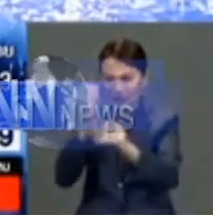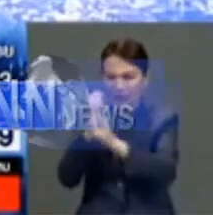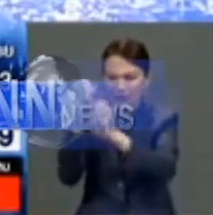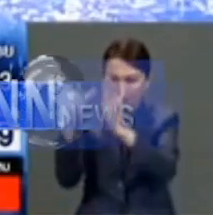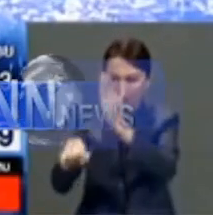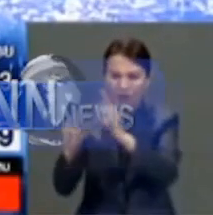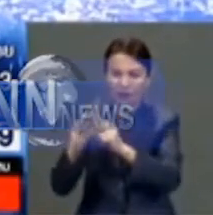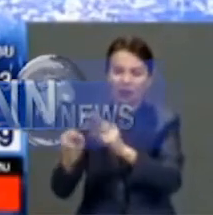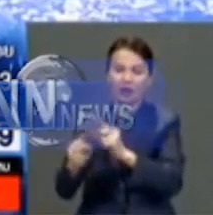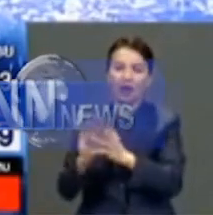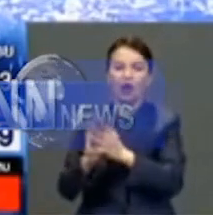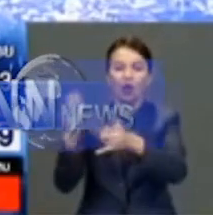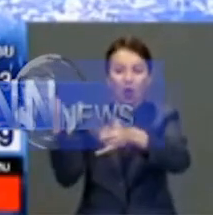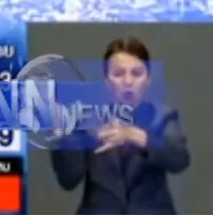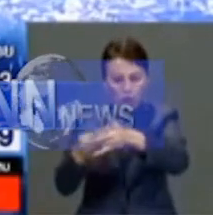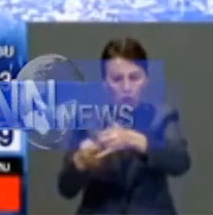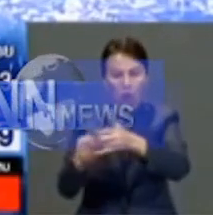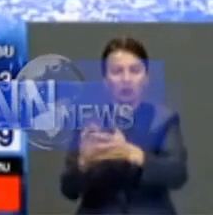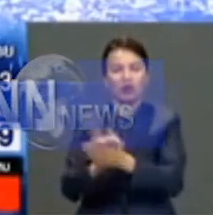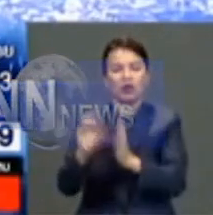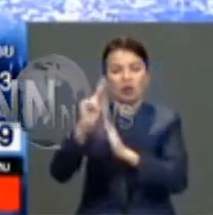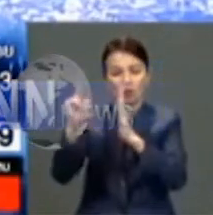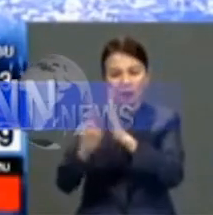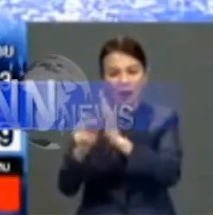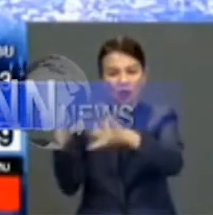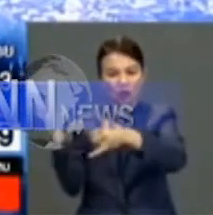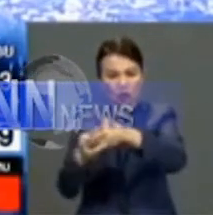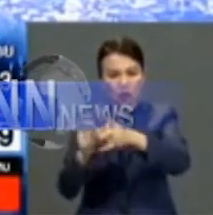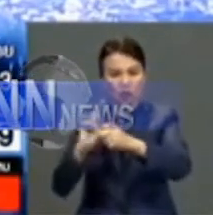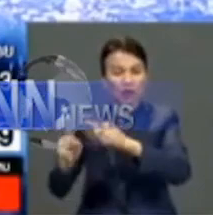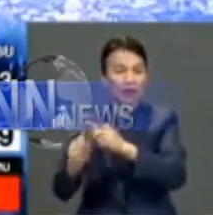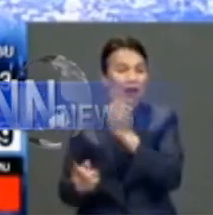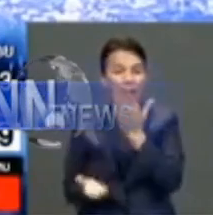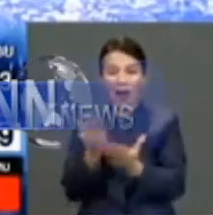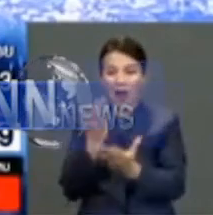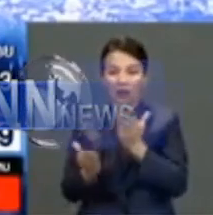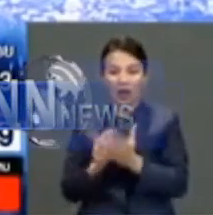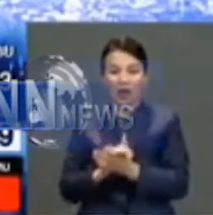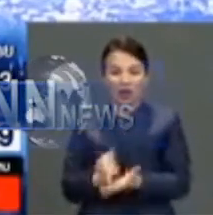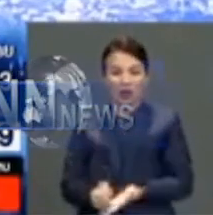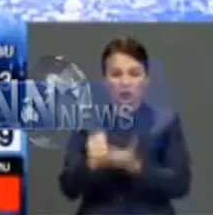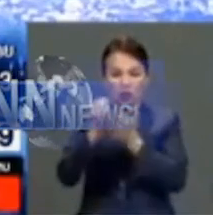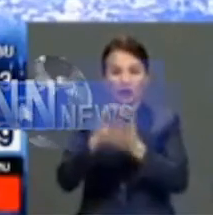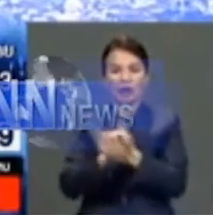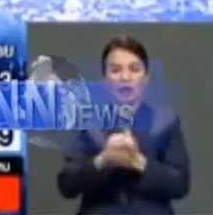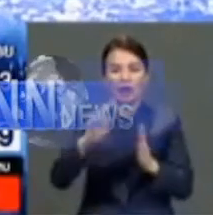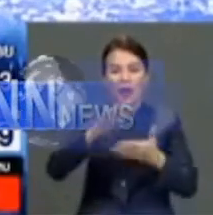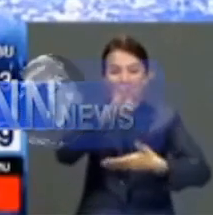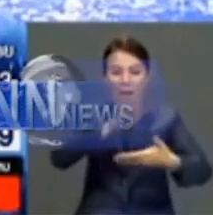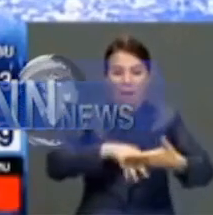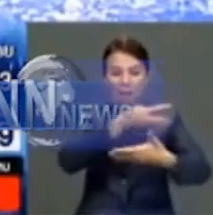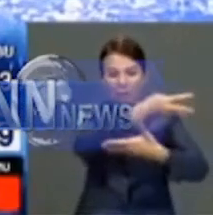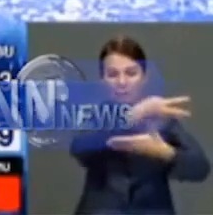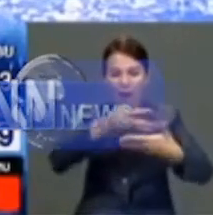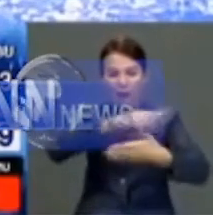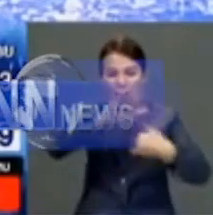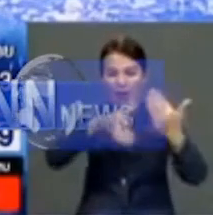จังค่ะเพื่อทันต่อการดูแลประชาชนทางนี้โฆษกสบคก็ได้สรุปนะคะเกี่ยวกับการผ่อนปรน